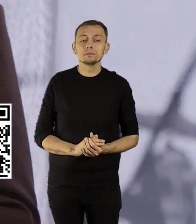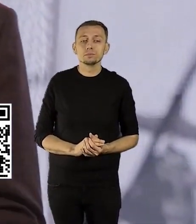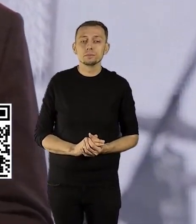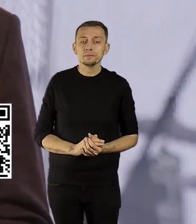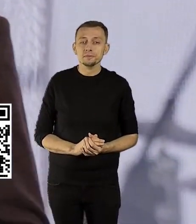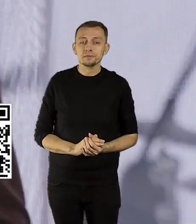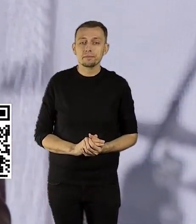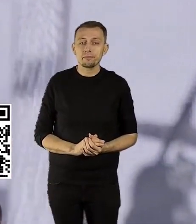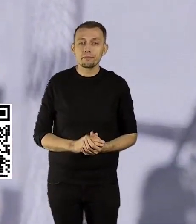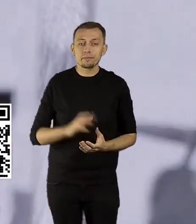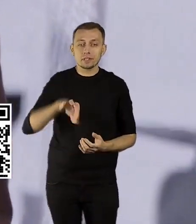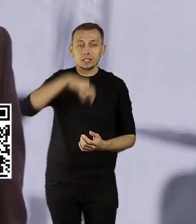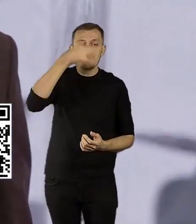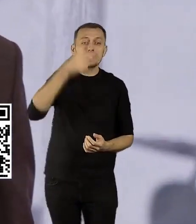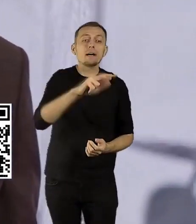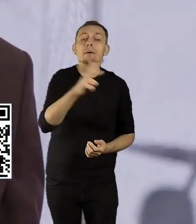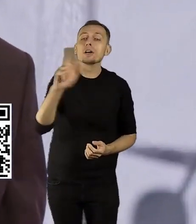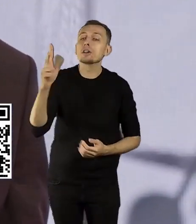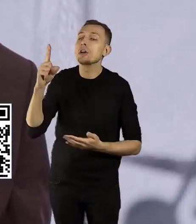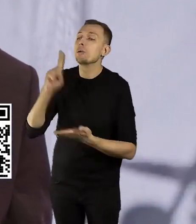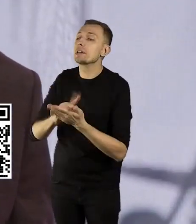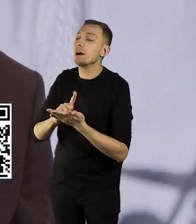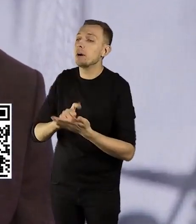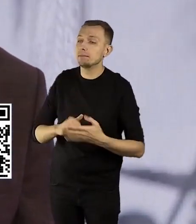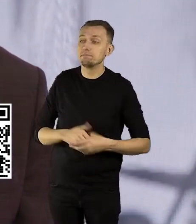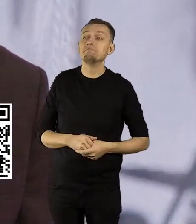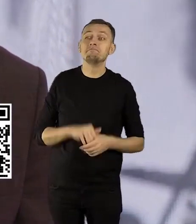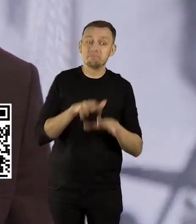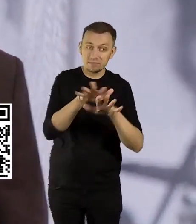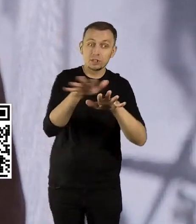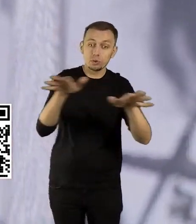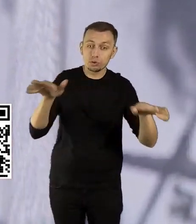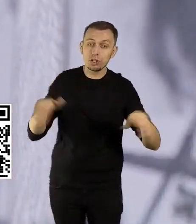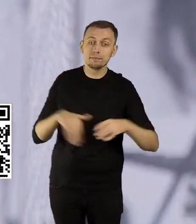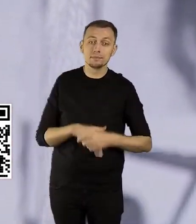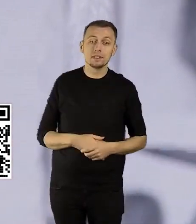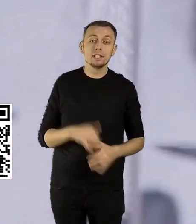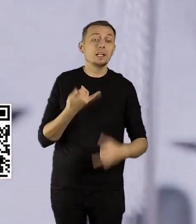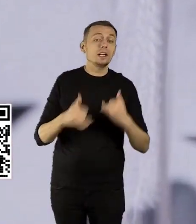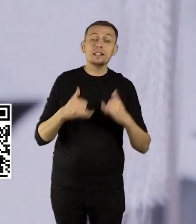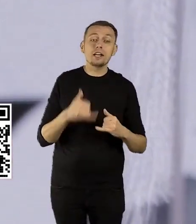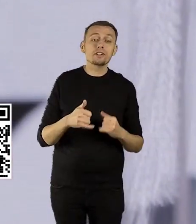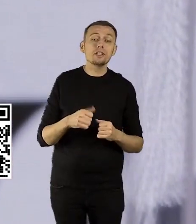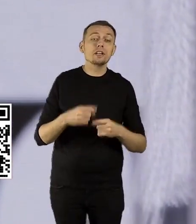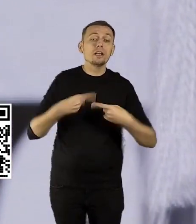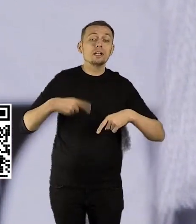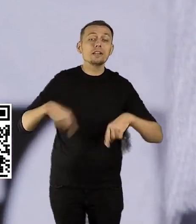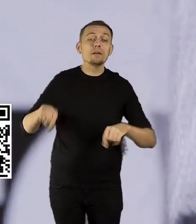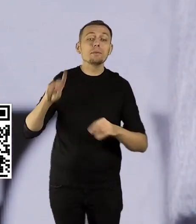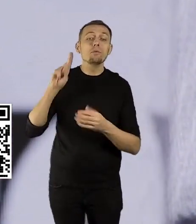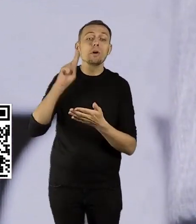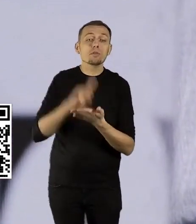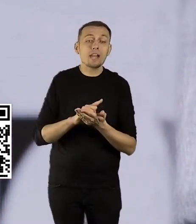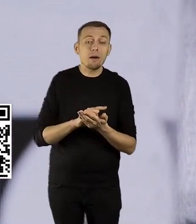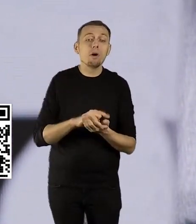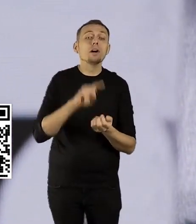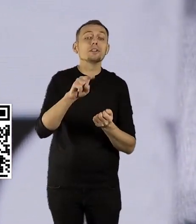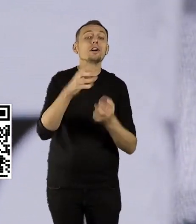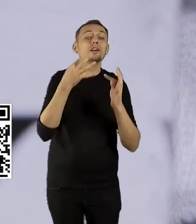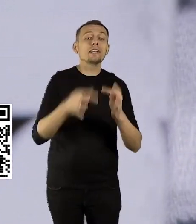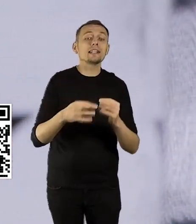Komu z Was się udało? Sporo. A jeśli komuś się nie udało, to otwórzcie teraz YouTube na swojej komórce